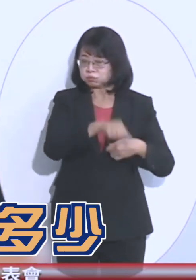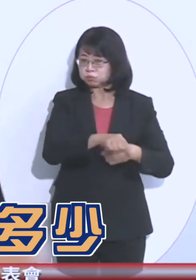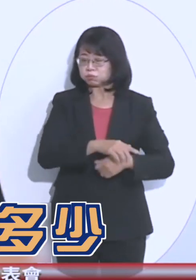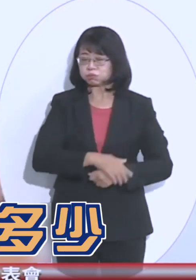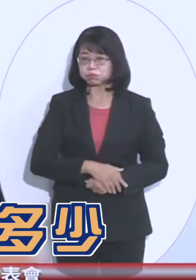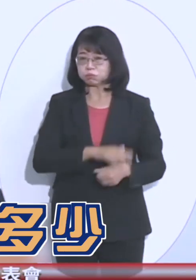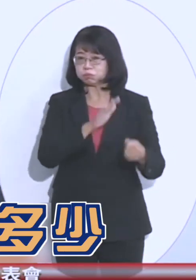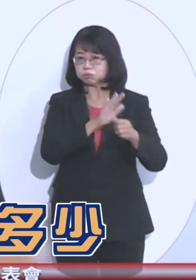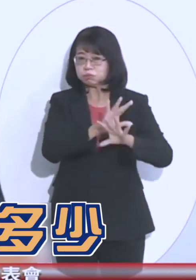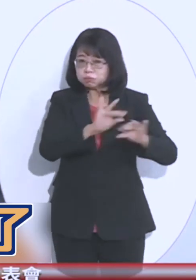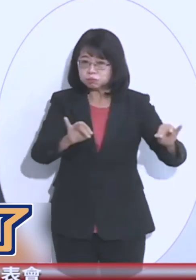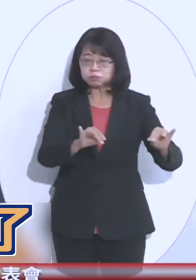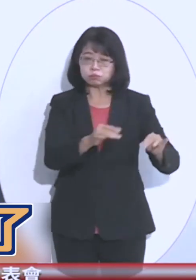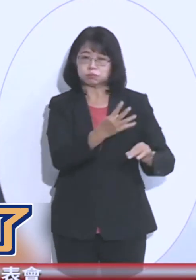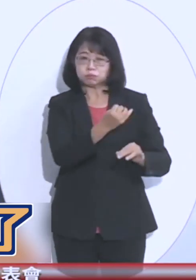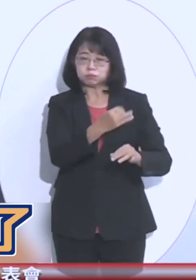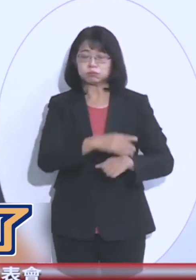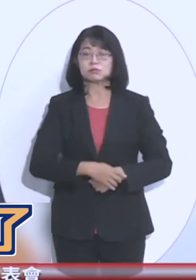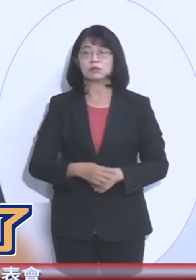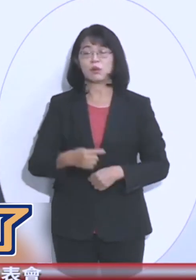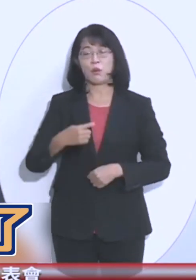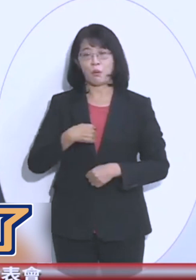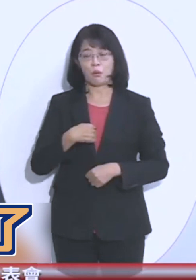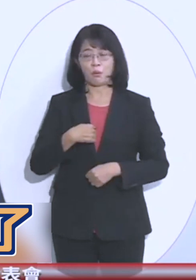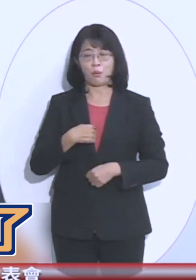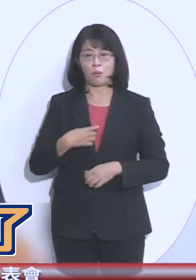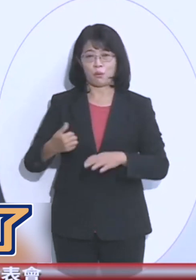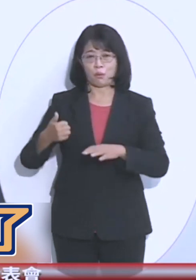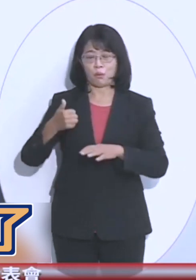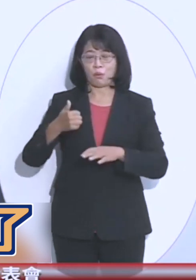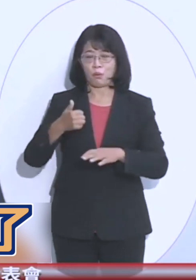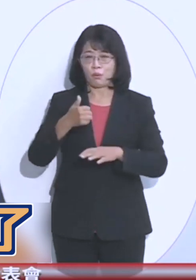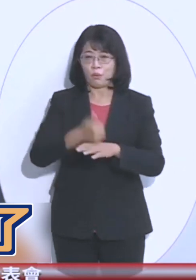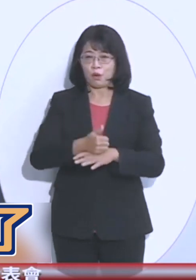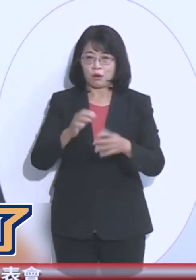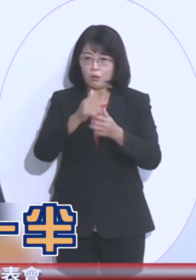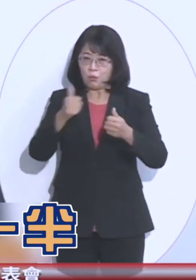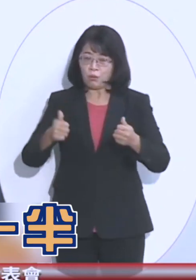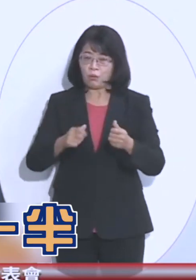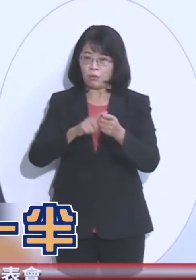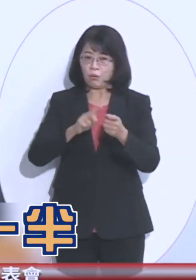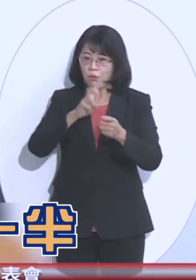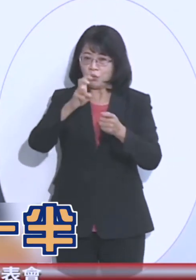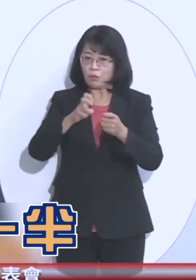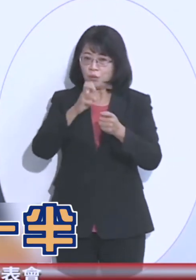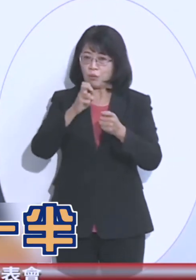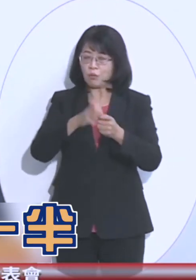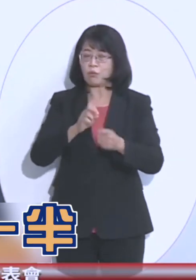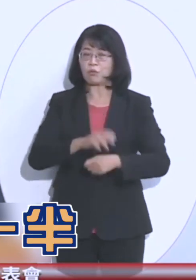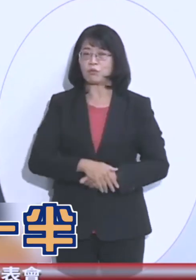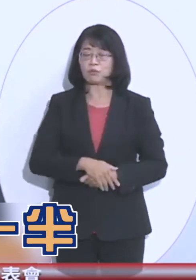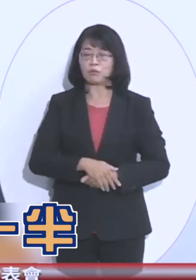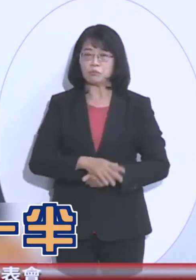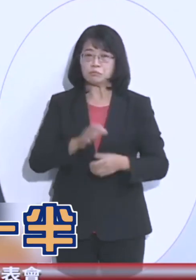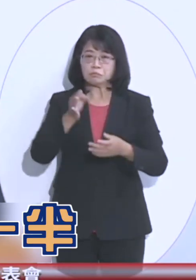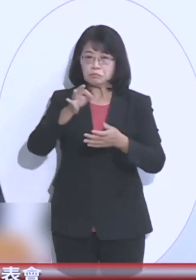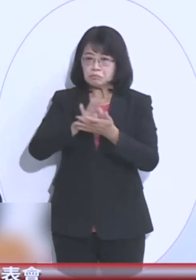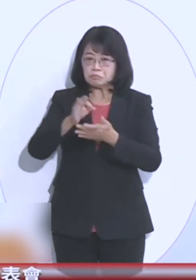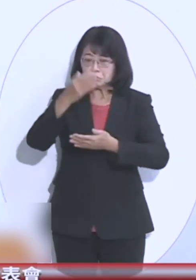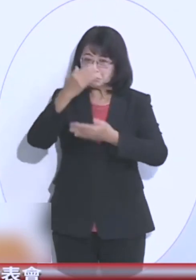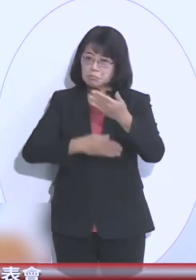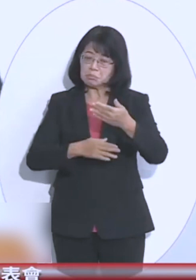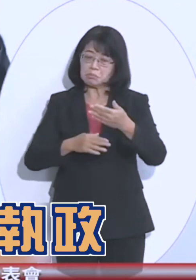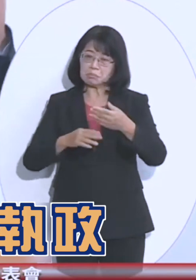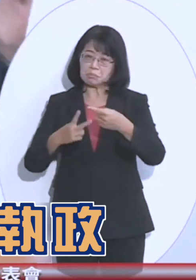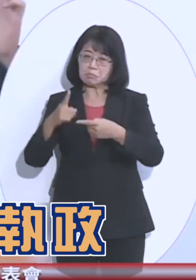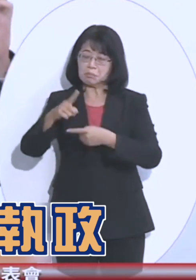啥物咧房地产偌济，我将近20栋啊，我的资产哦减一半。我